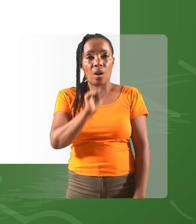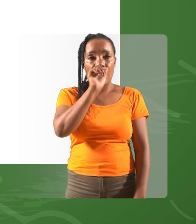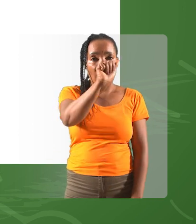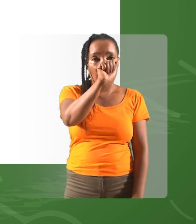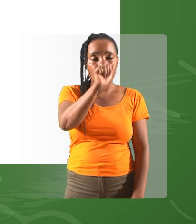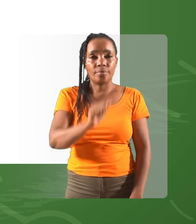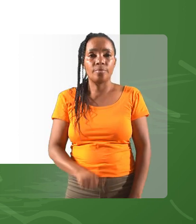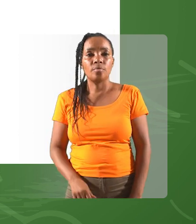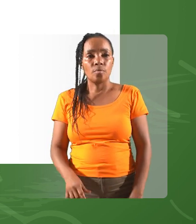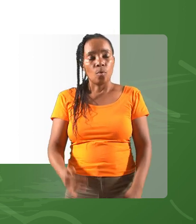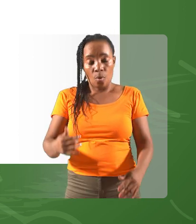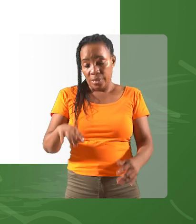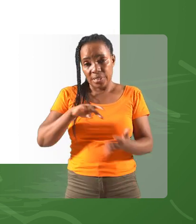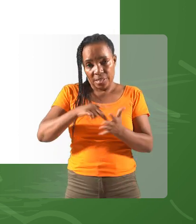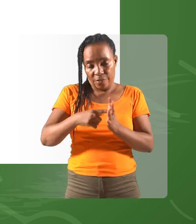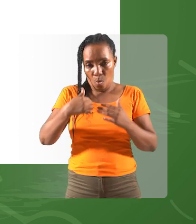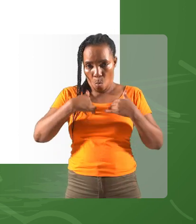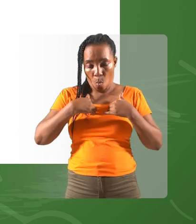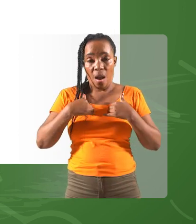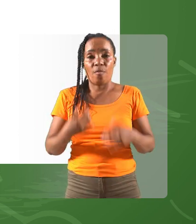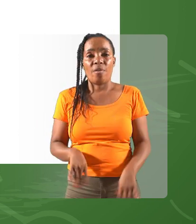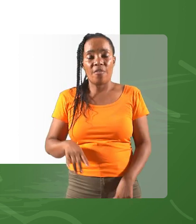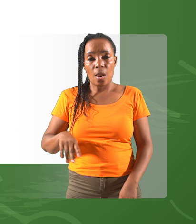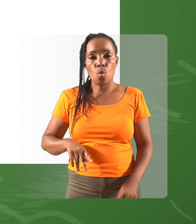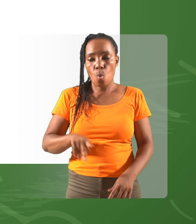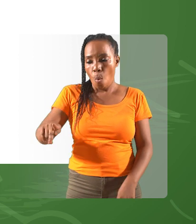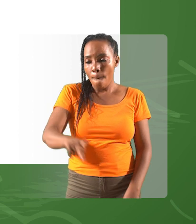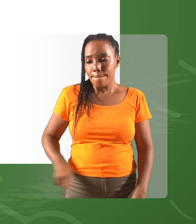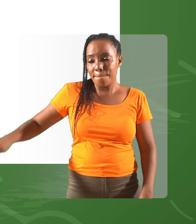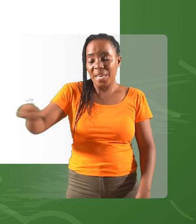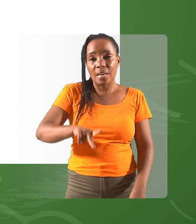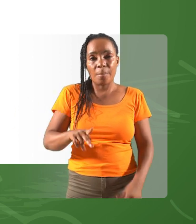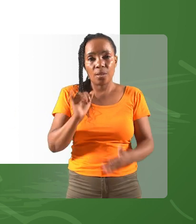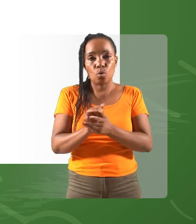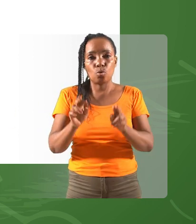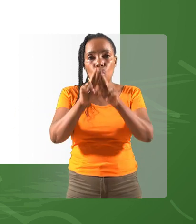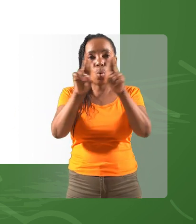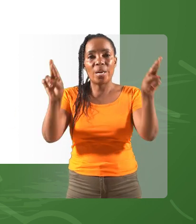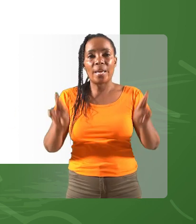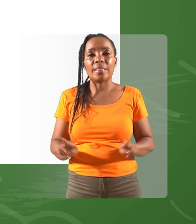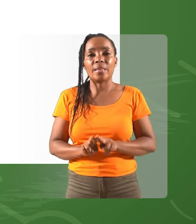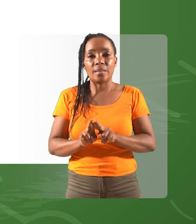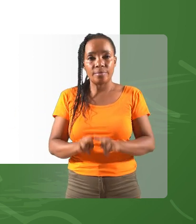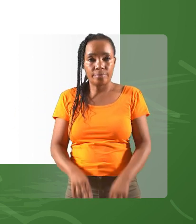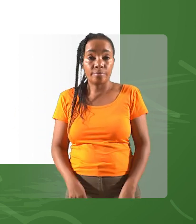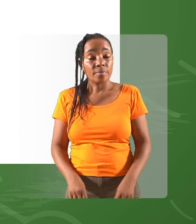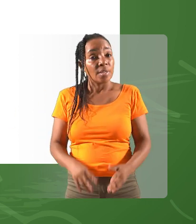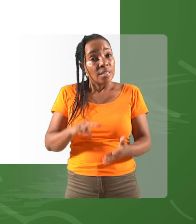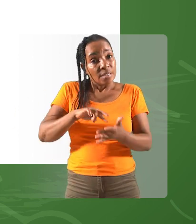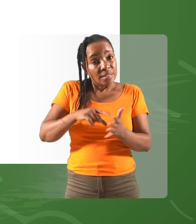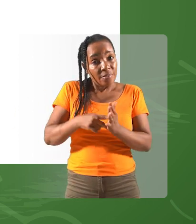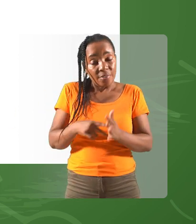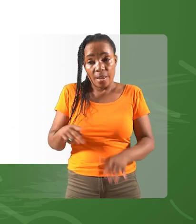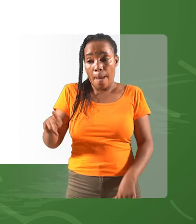A, j'aurai fait le périmètre de ce rectangle. Alors, le périmètre du rectangle n'est rien